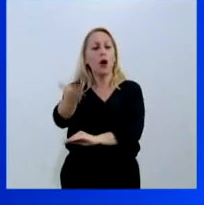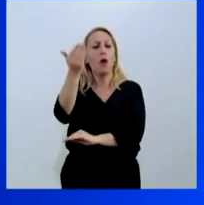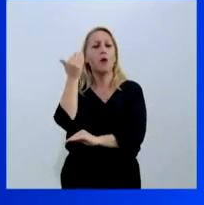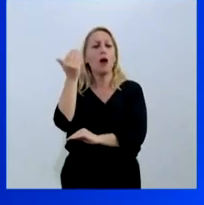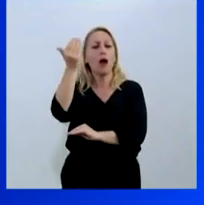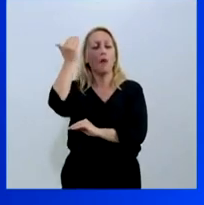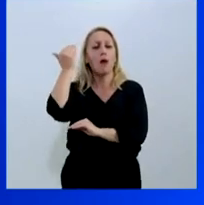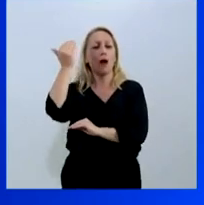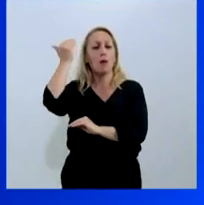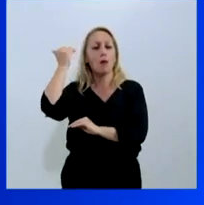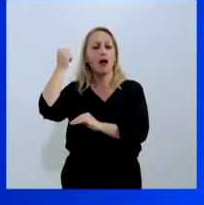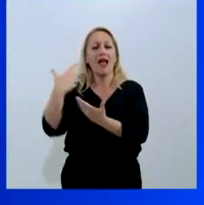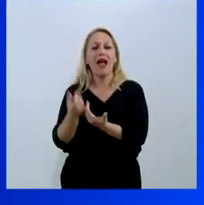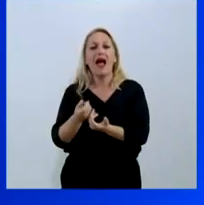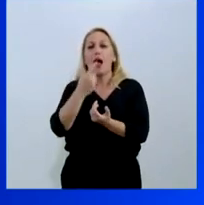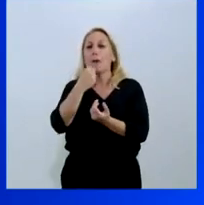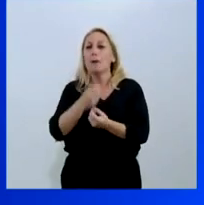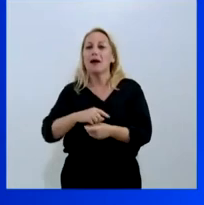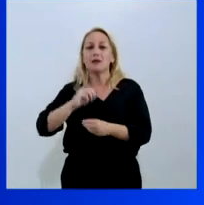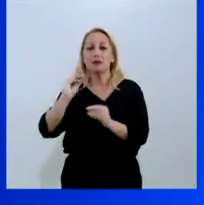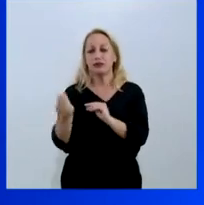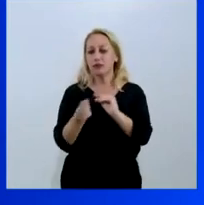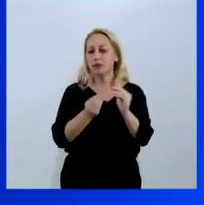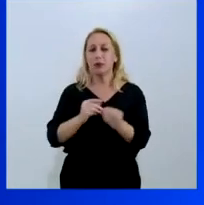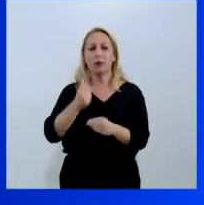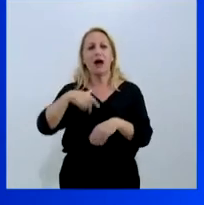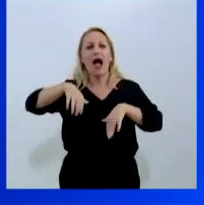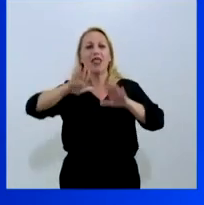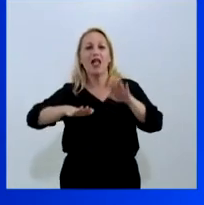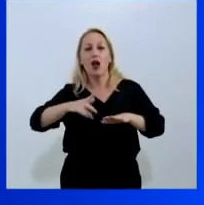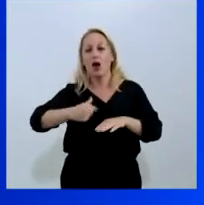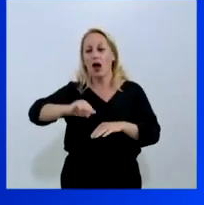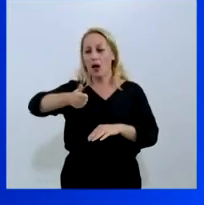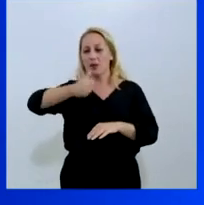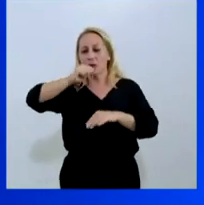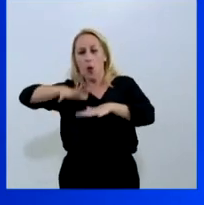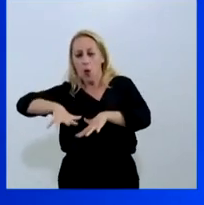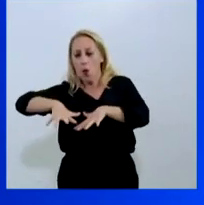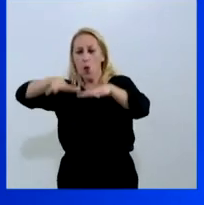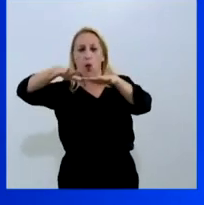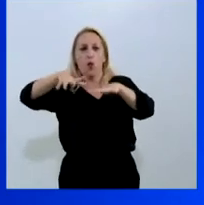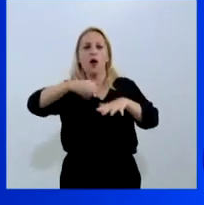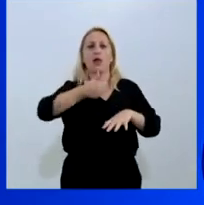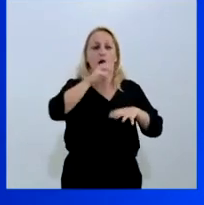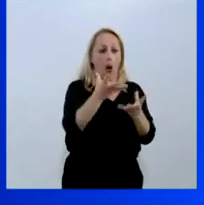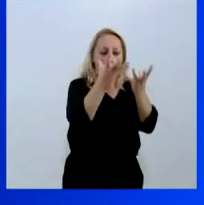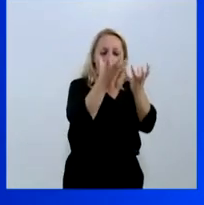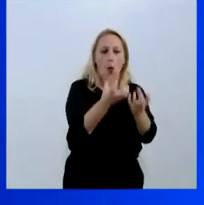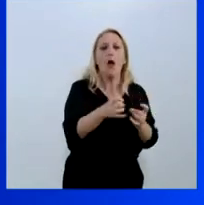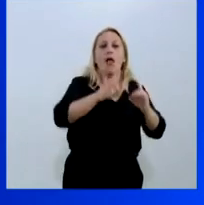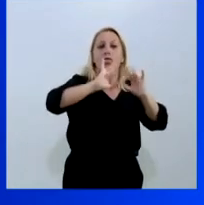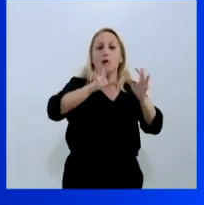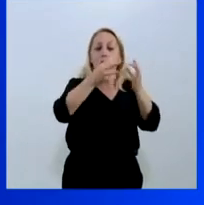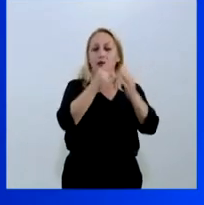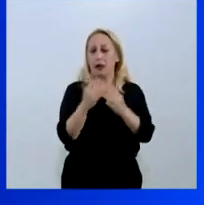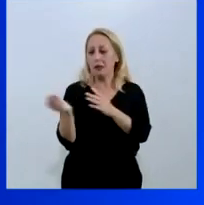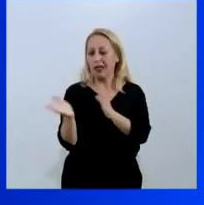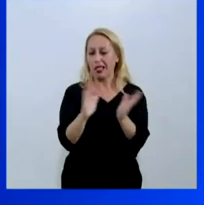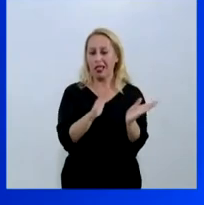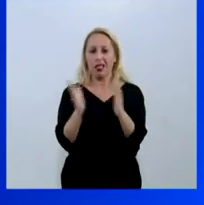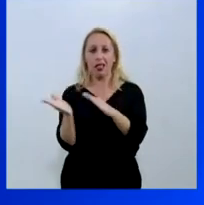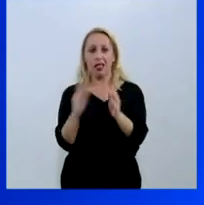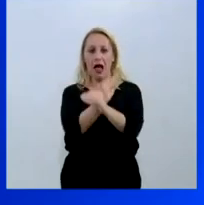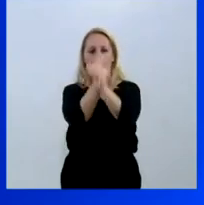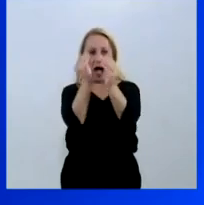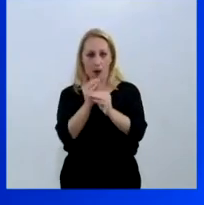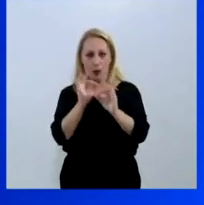αλληλουχία πλημμυρών και λειψιδρίας, η οποία μας υποχρέωσε στο παρελθόν να βάλουμε τα θέματα αυτά στην ατζέντα. Ποτέ όμως δεν τα